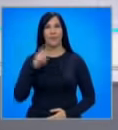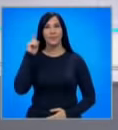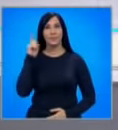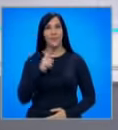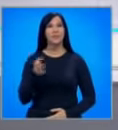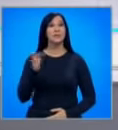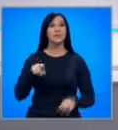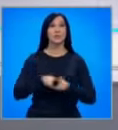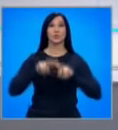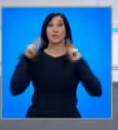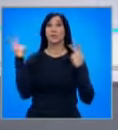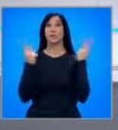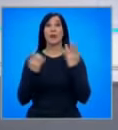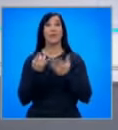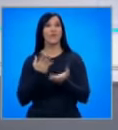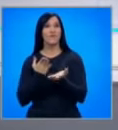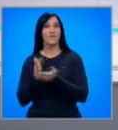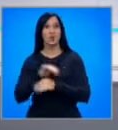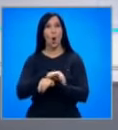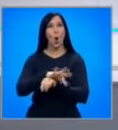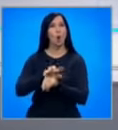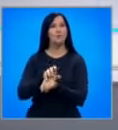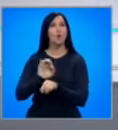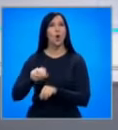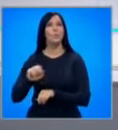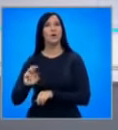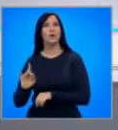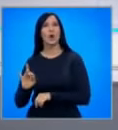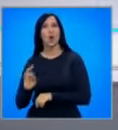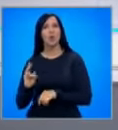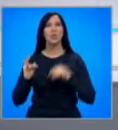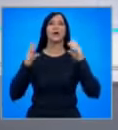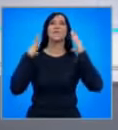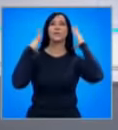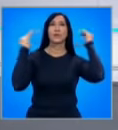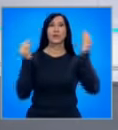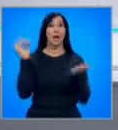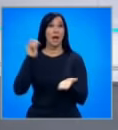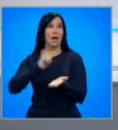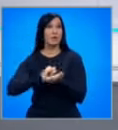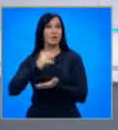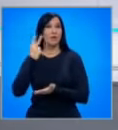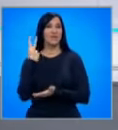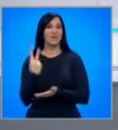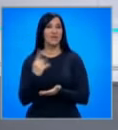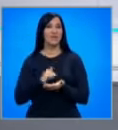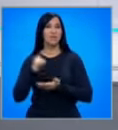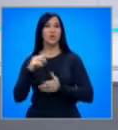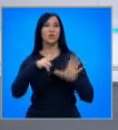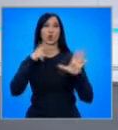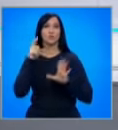Ден след като светът разбра за новия вид коронавирус Омикрон, в Нидерландия са каснали два самолета с общо 600 пасажери от Южна